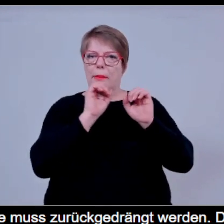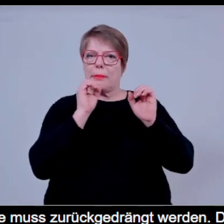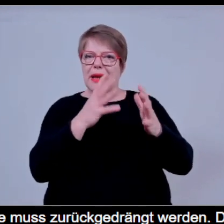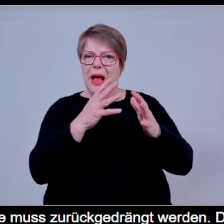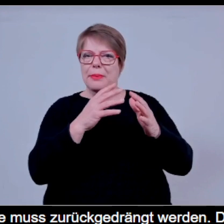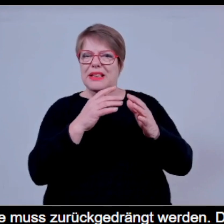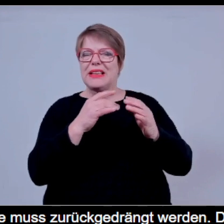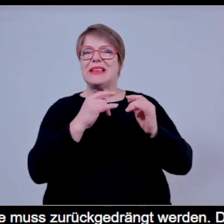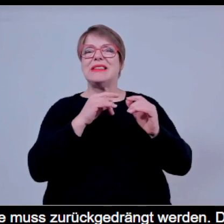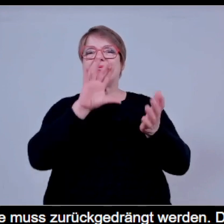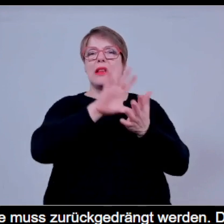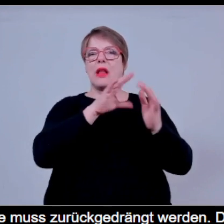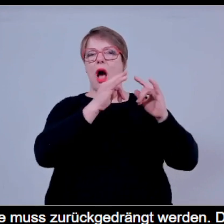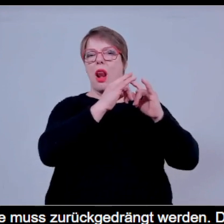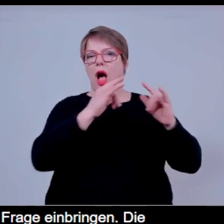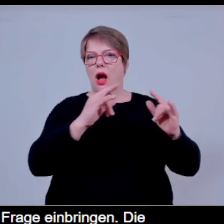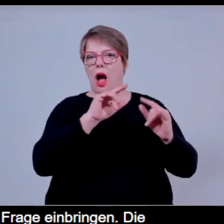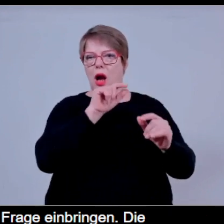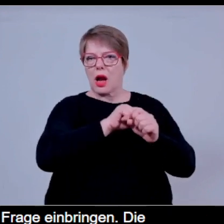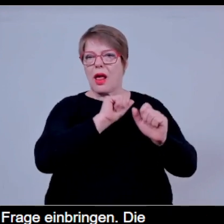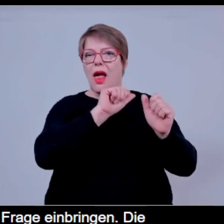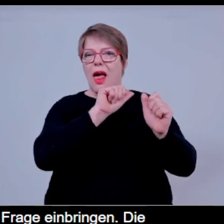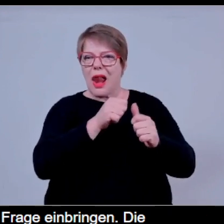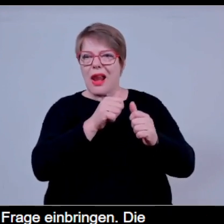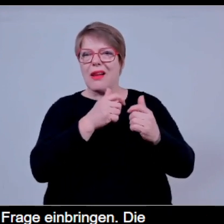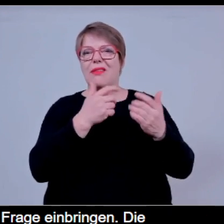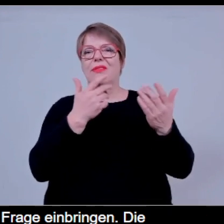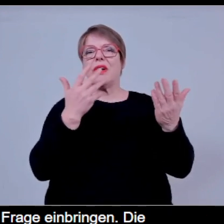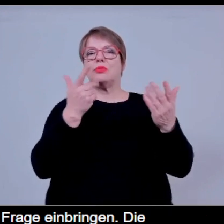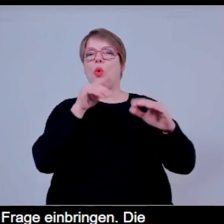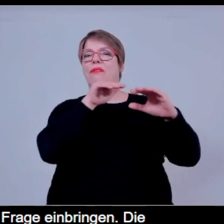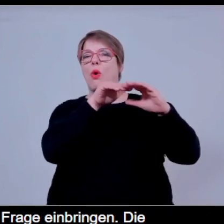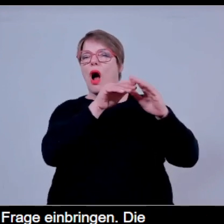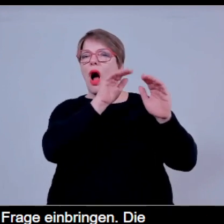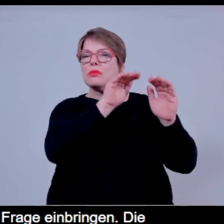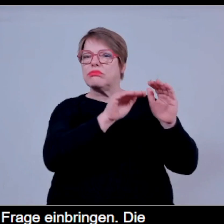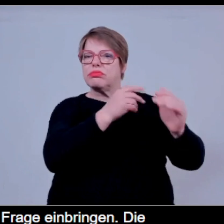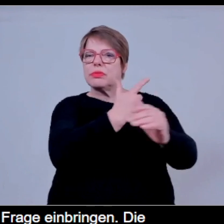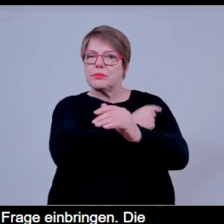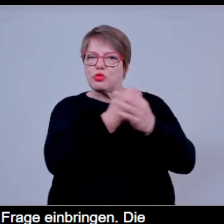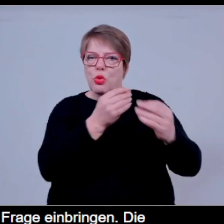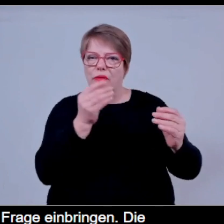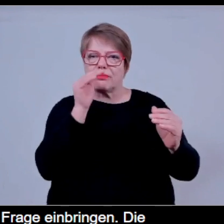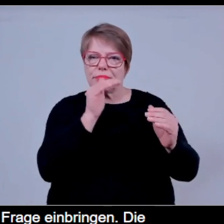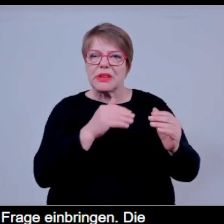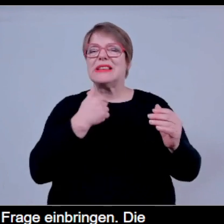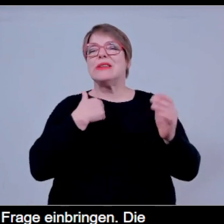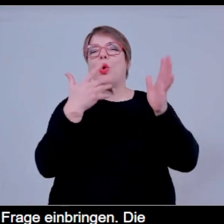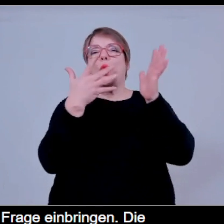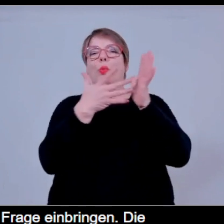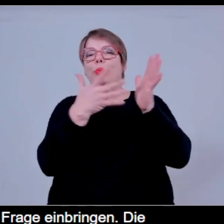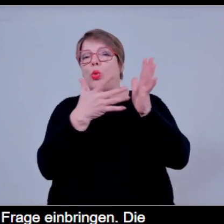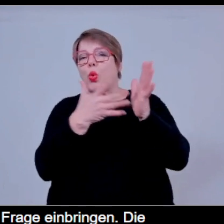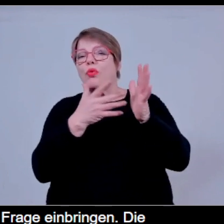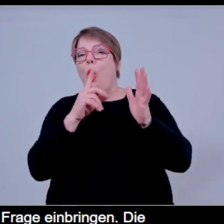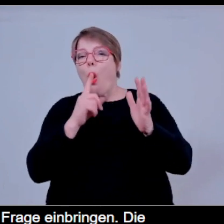43 Krankenhäuser mit der Fachrichtung Kinder- und Jugendmedizin, 5 Millionen zur Verfügung stellen, kurzfristig, um nochmal in dem Bereich